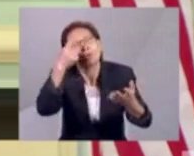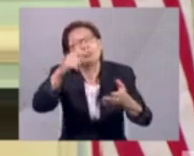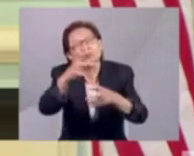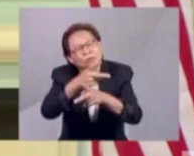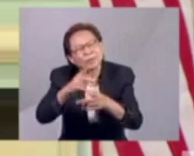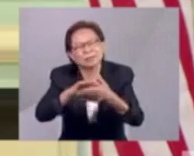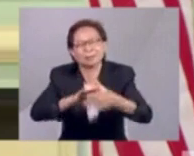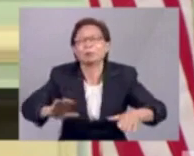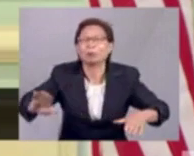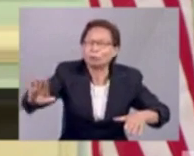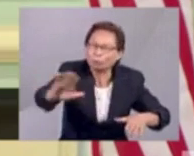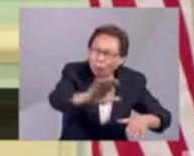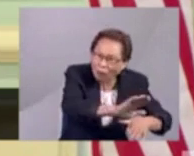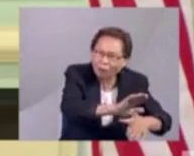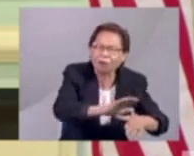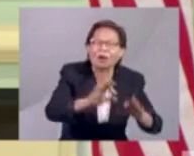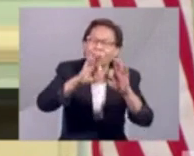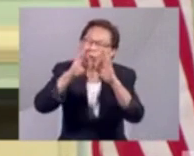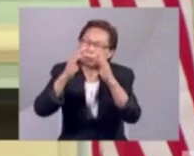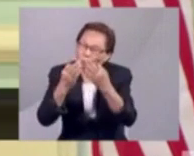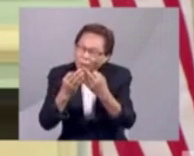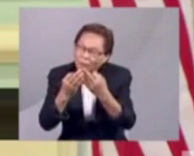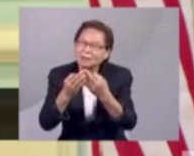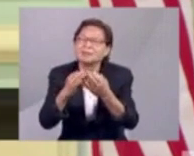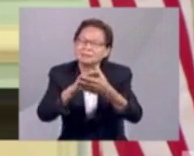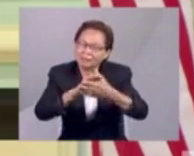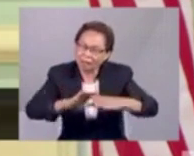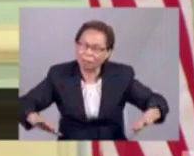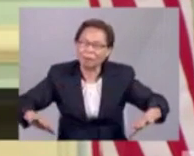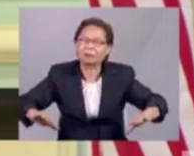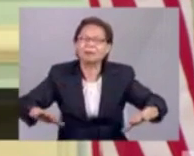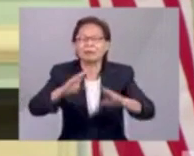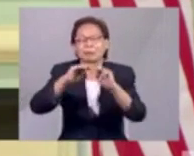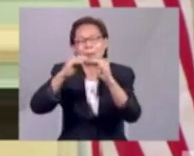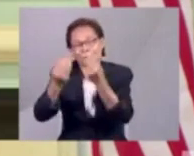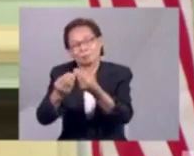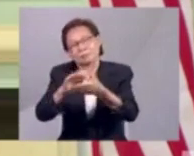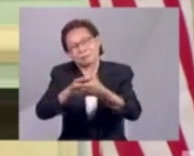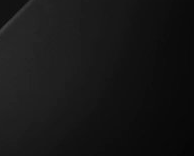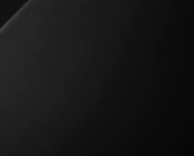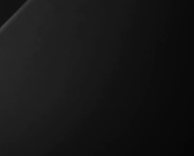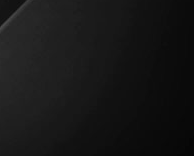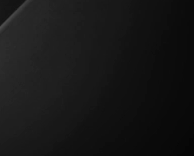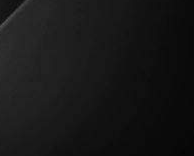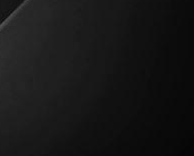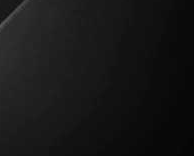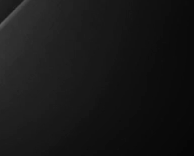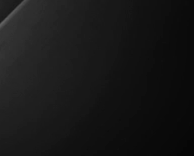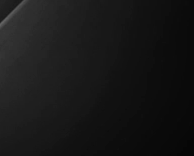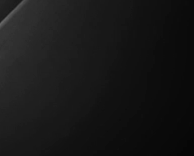tuan-tuan, keluarga tuan-tuan dan masyarakat di sekitar tuan-tuan dan puan-puan.